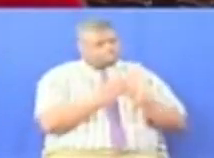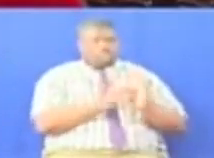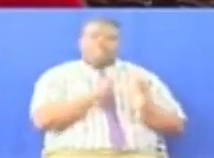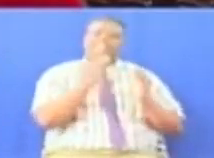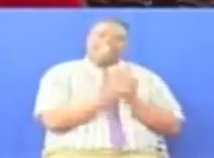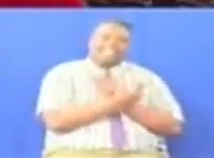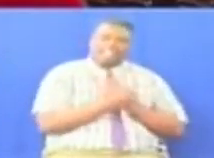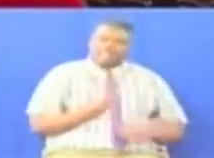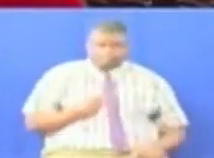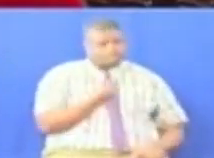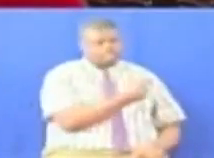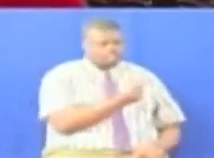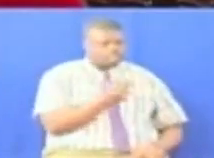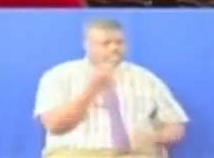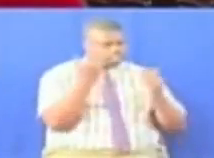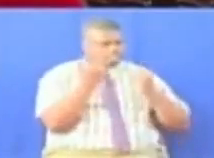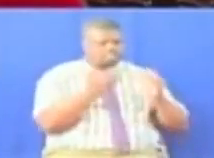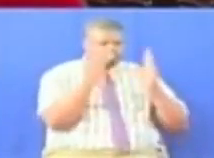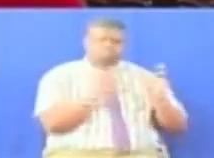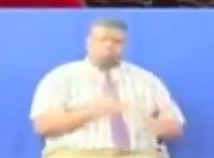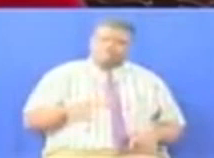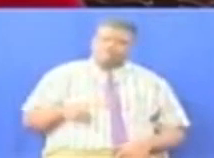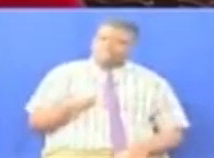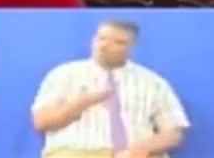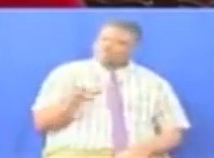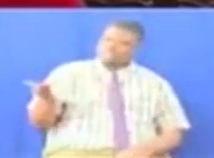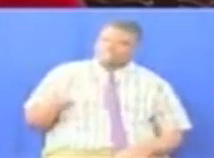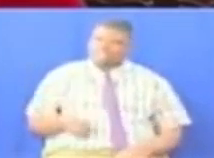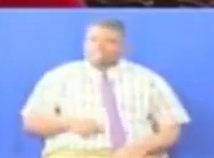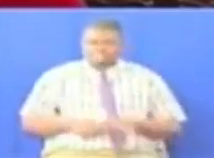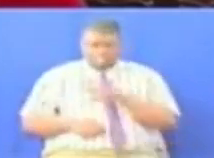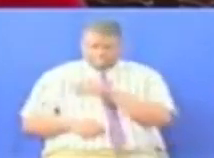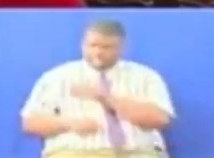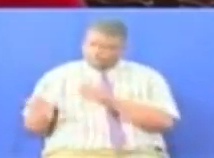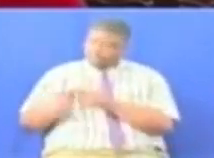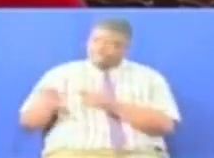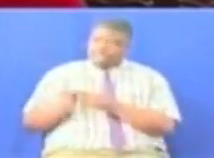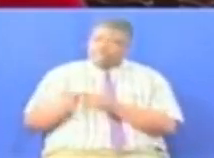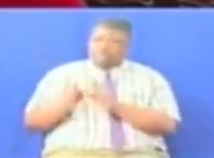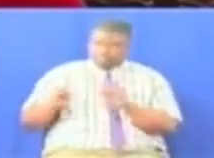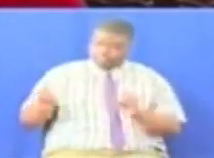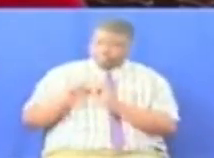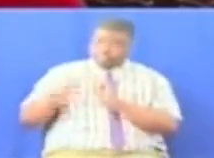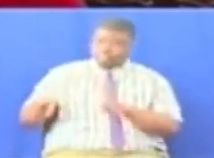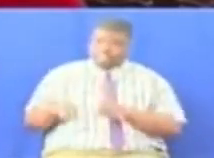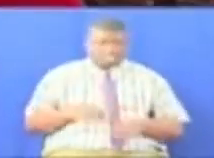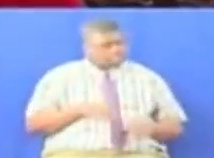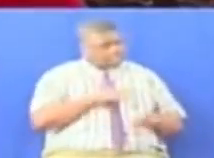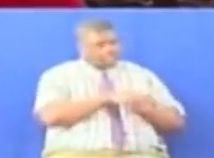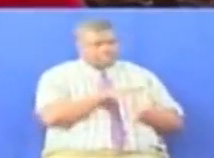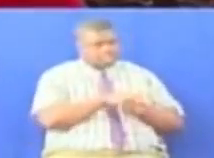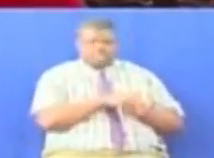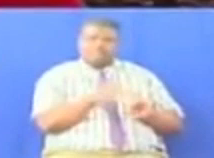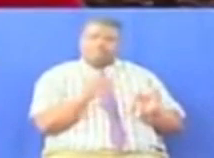ya mashtaka kwa jaji mkuu, majaji na maafisa wengine. Hata hivyo, maneno ya kifungu kipya cha 65 hakielezi neno